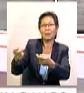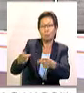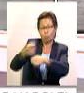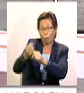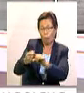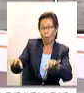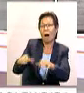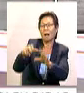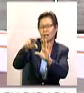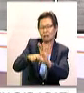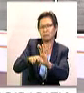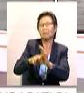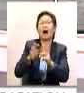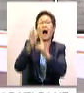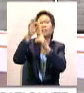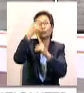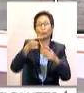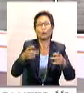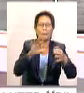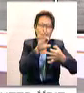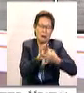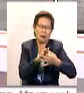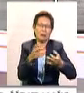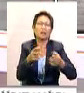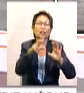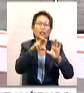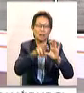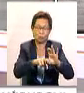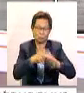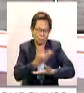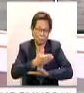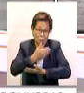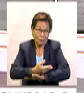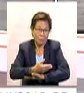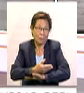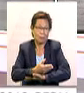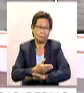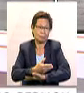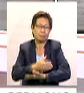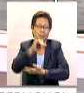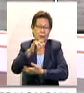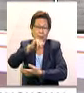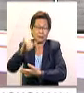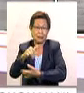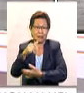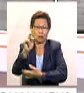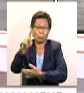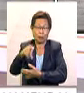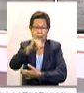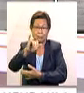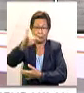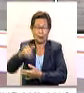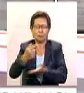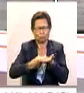bagi pemasangan kerusi berkenaan. Bagaimanapun, Ketua Pengarah Jabatan Pengangkutan Jalan Datuk Seri Shaharudin Khalid menjelaskan perbincangan